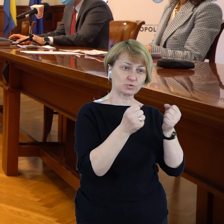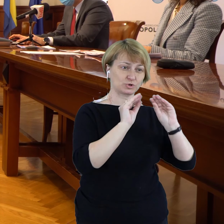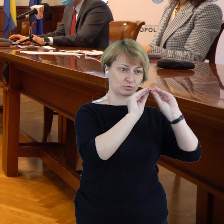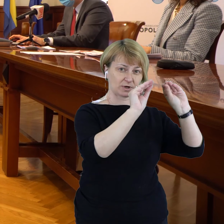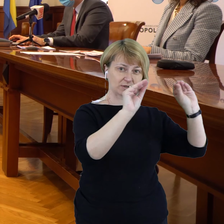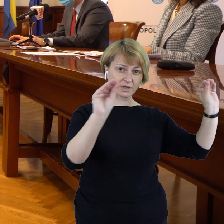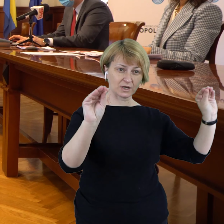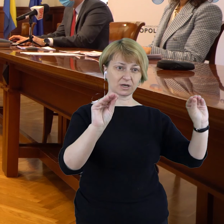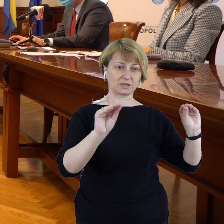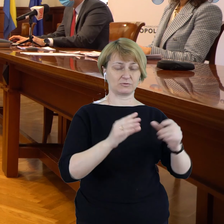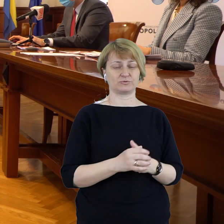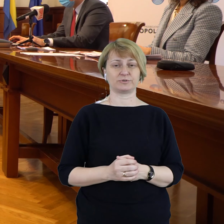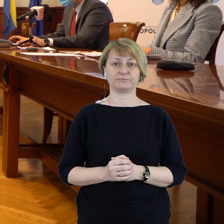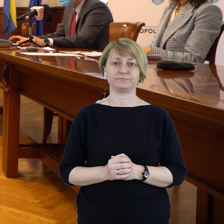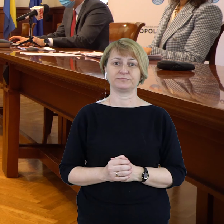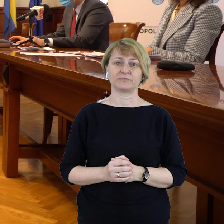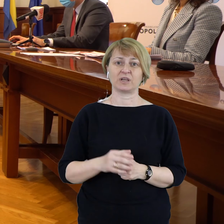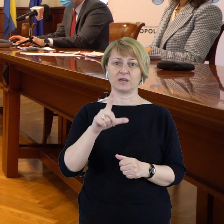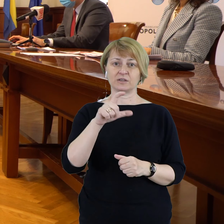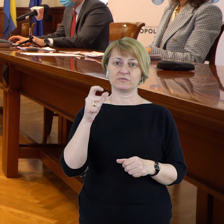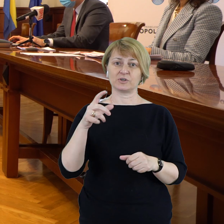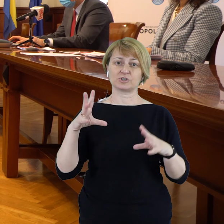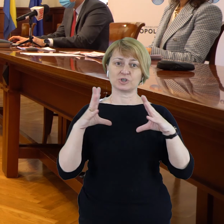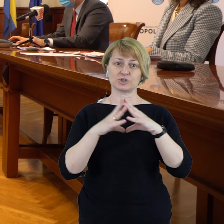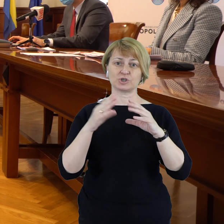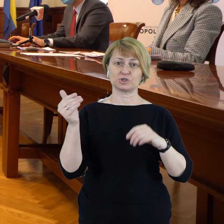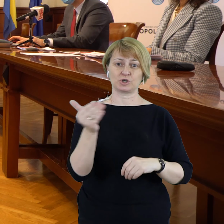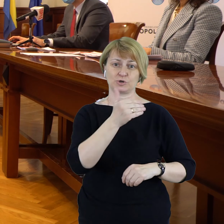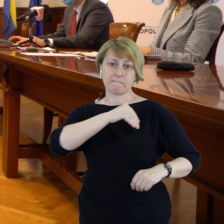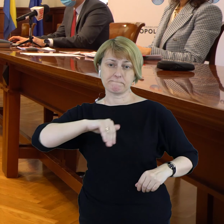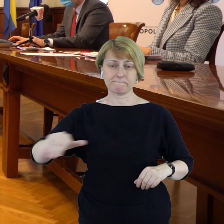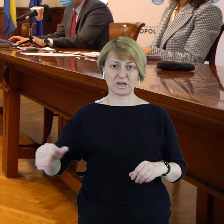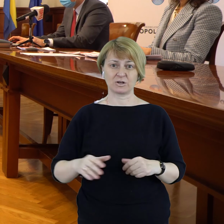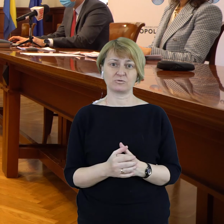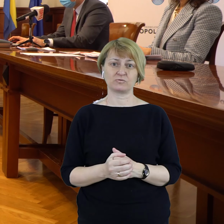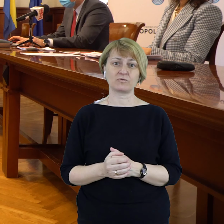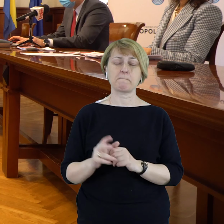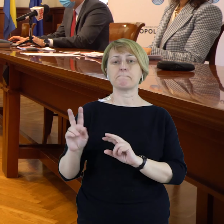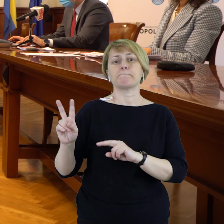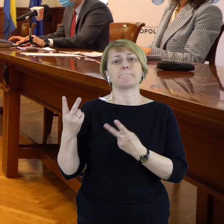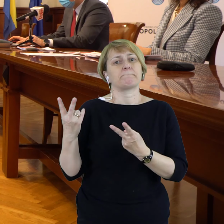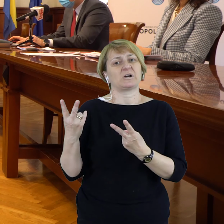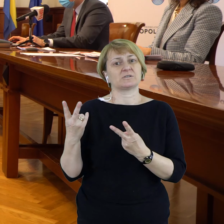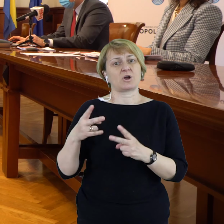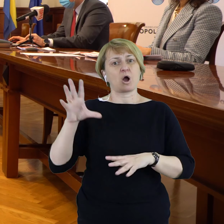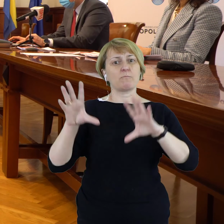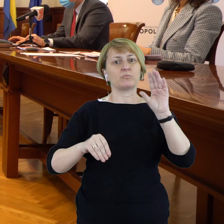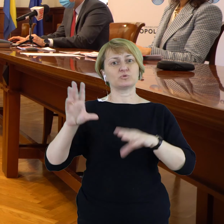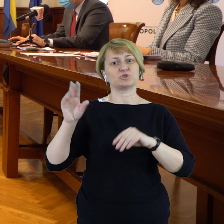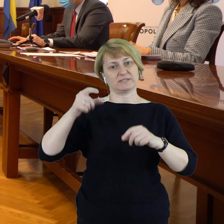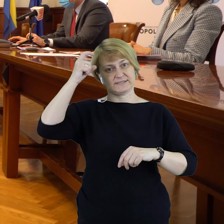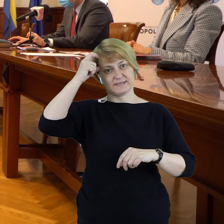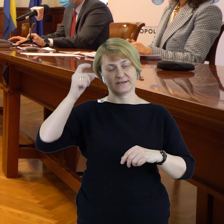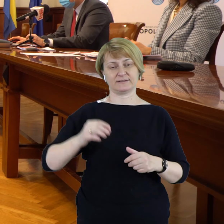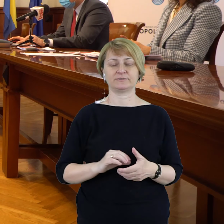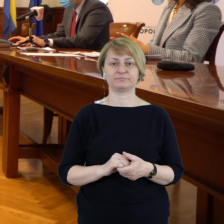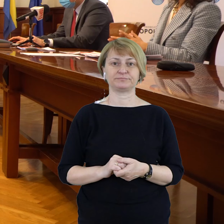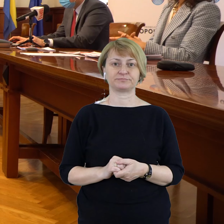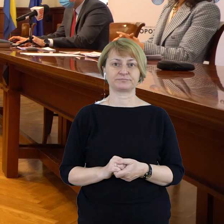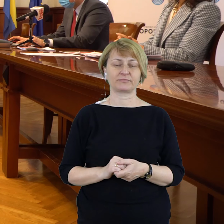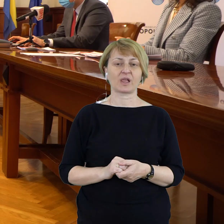na utrzymanie oświaty i wydatków bieżących związanych z oświatą. 210 milionów to jest kwota, która pochodzi z